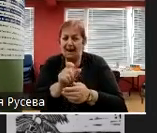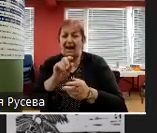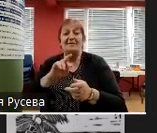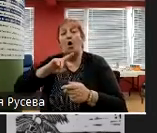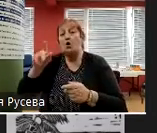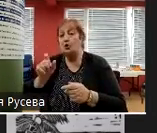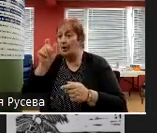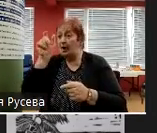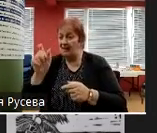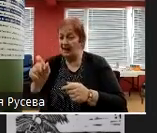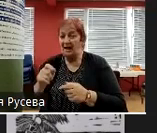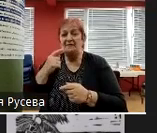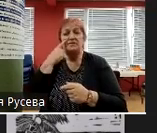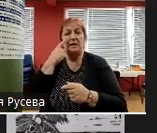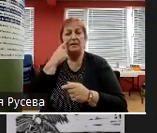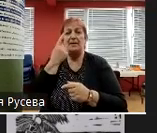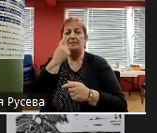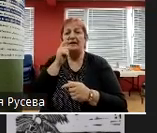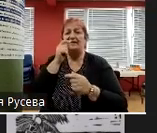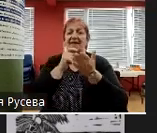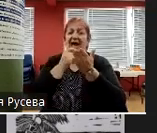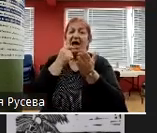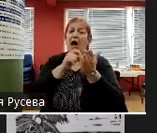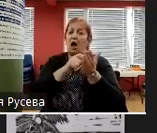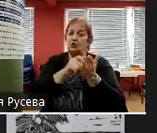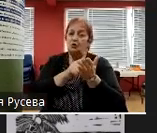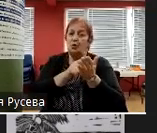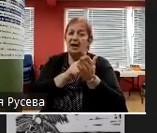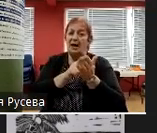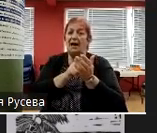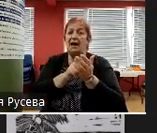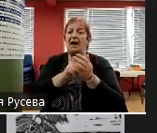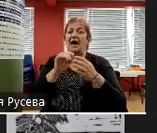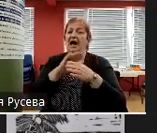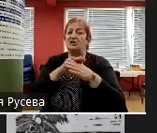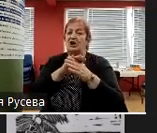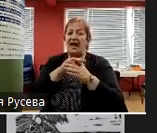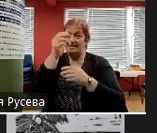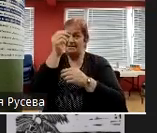друг. Примерно първата дума да е в черен шрифт,